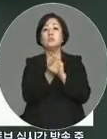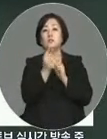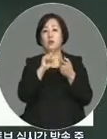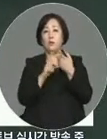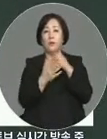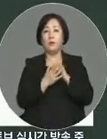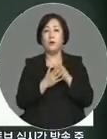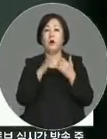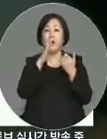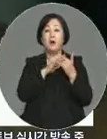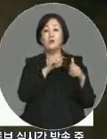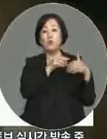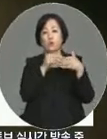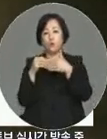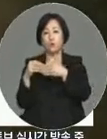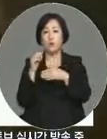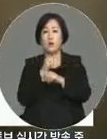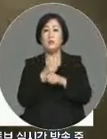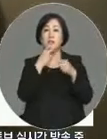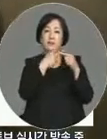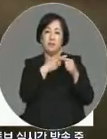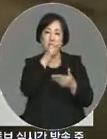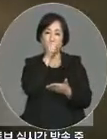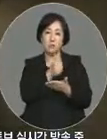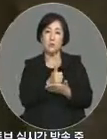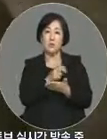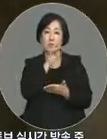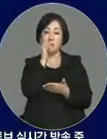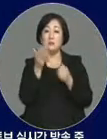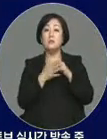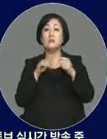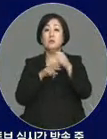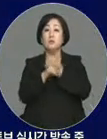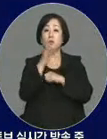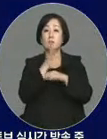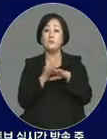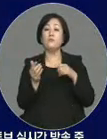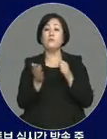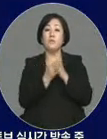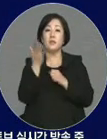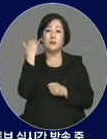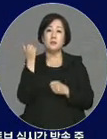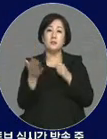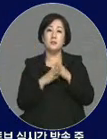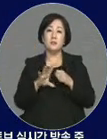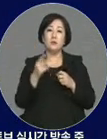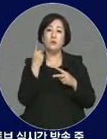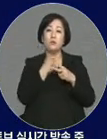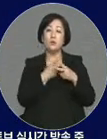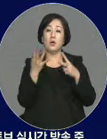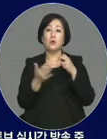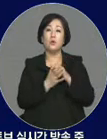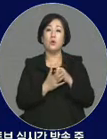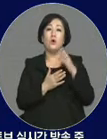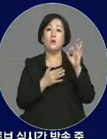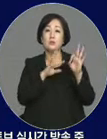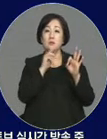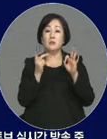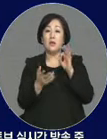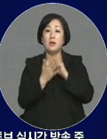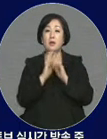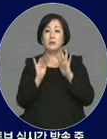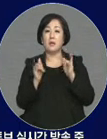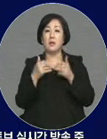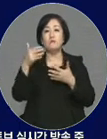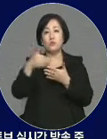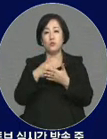아동을 유인하는 2차 범죄로까지 이어질 수 있기 때문입니다. 실제로 이달 초 울산에 사는 10대 초등학교 여학생이